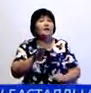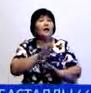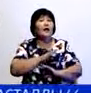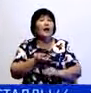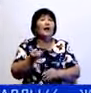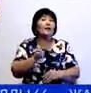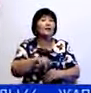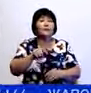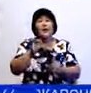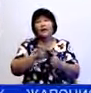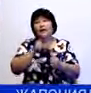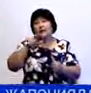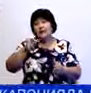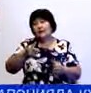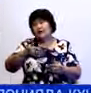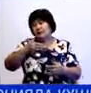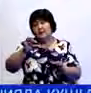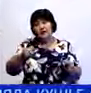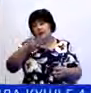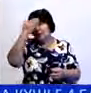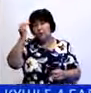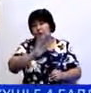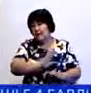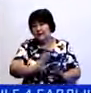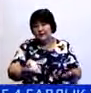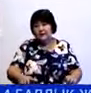тапқан ерлердің есімі ешқашан ұмытылмақ емес.